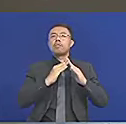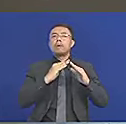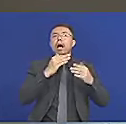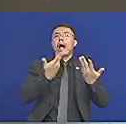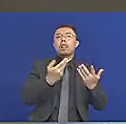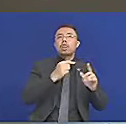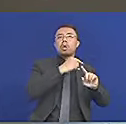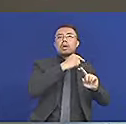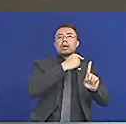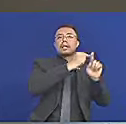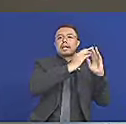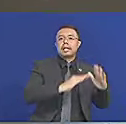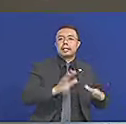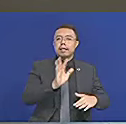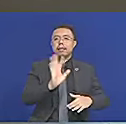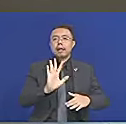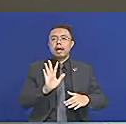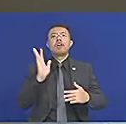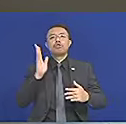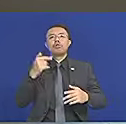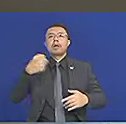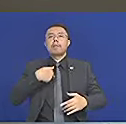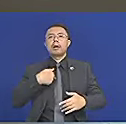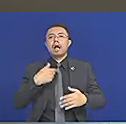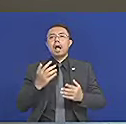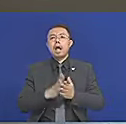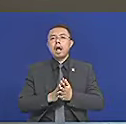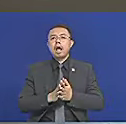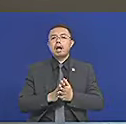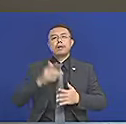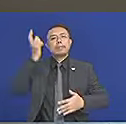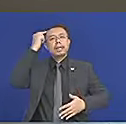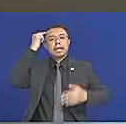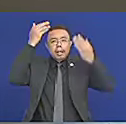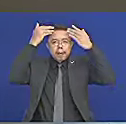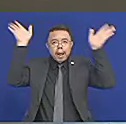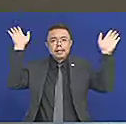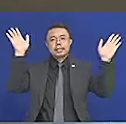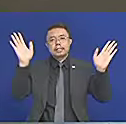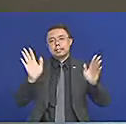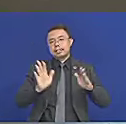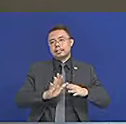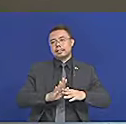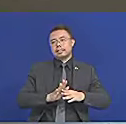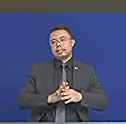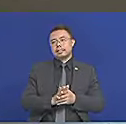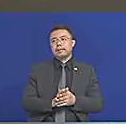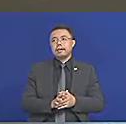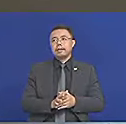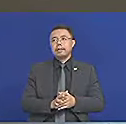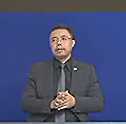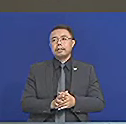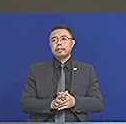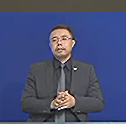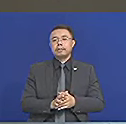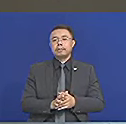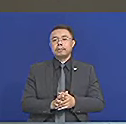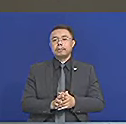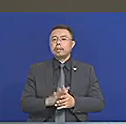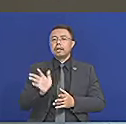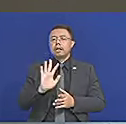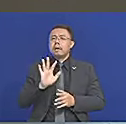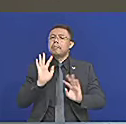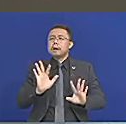ibadah, sudah mengaku free thinker, pemikir bebas, dan